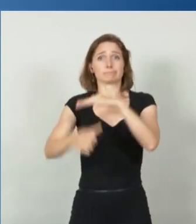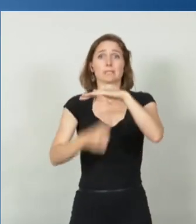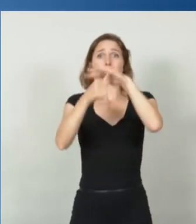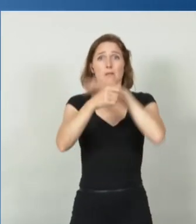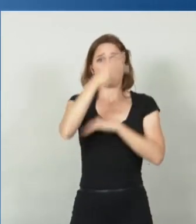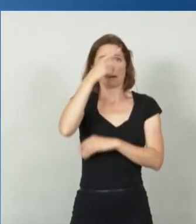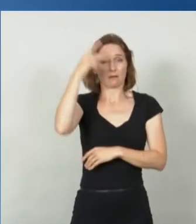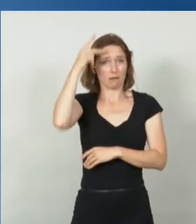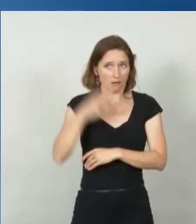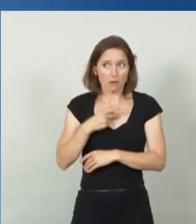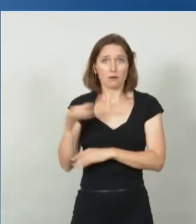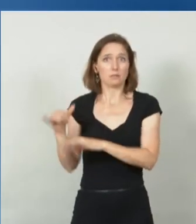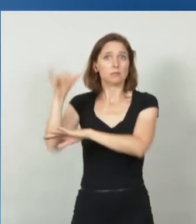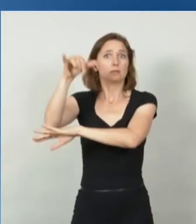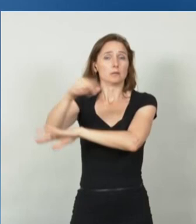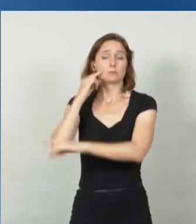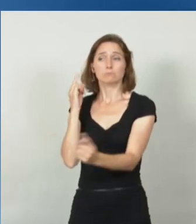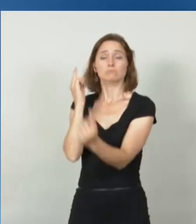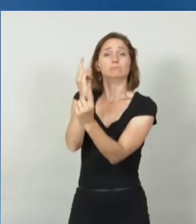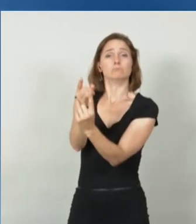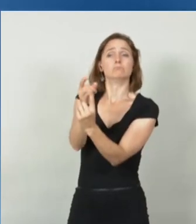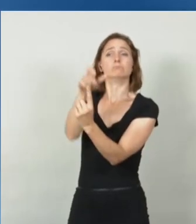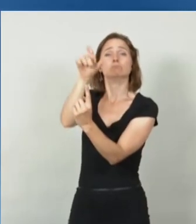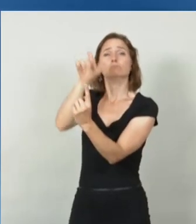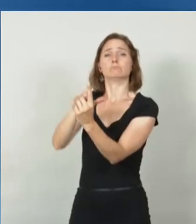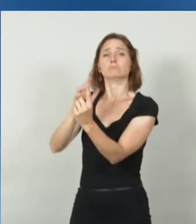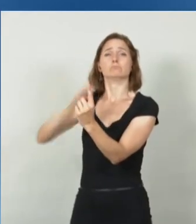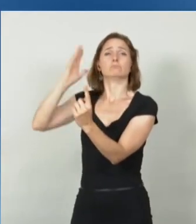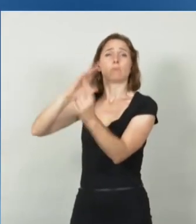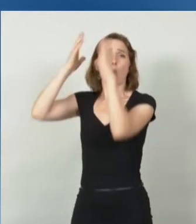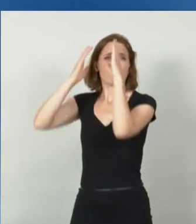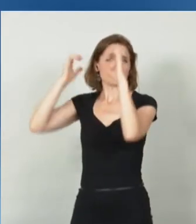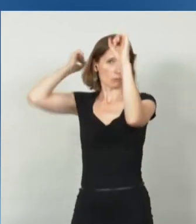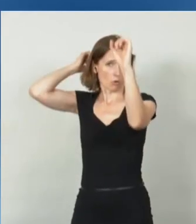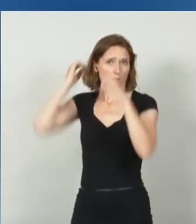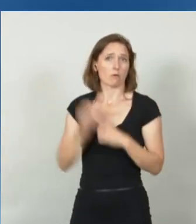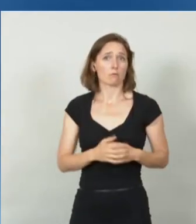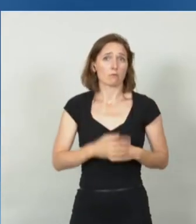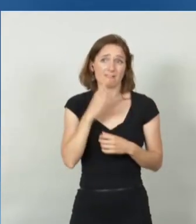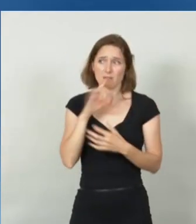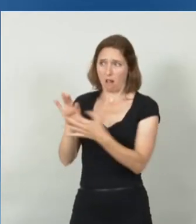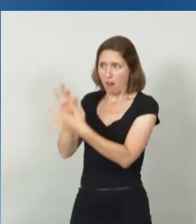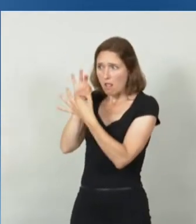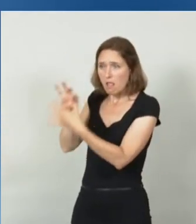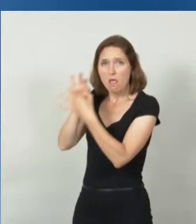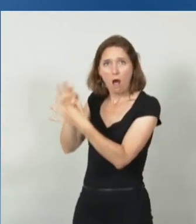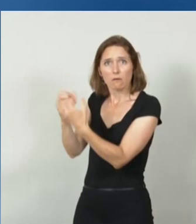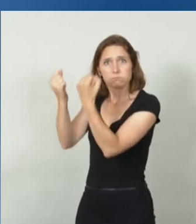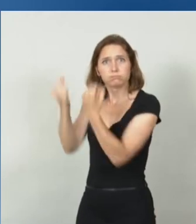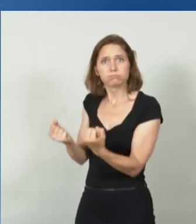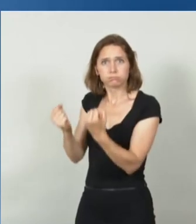Palestine pour un entretien avec un ancienne ambassadeur donc les liens sont sont